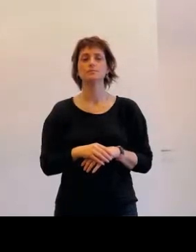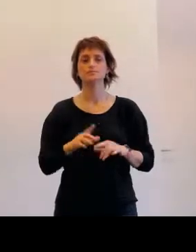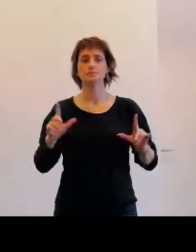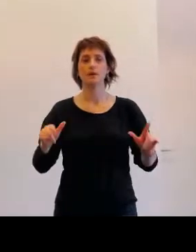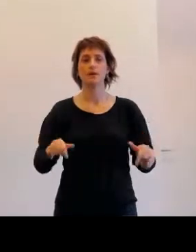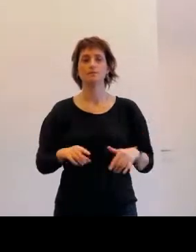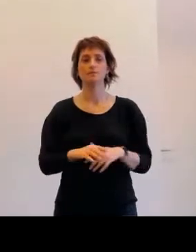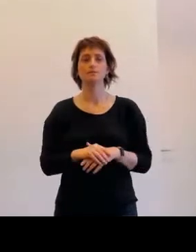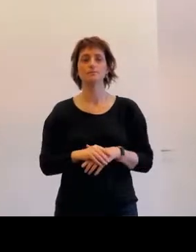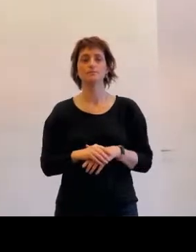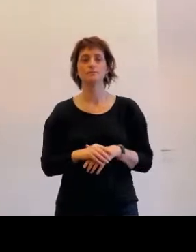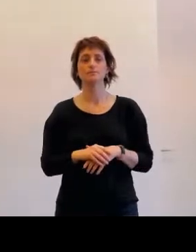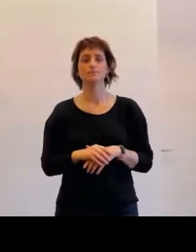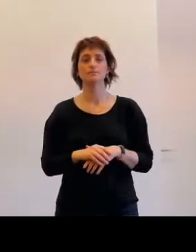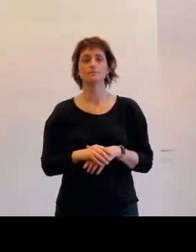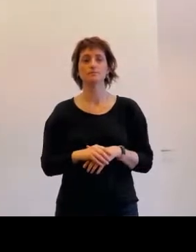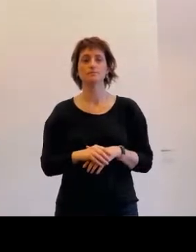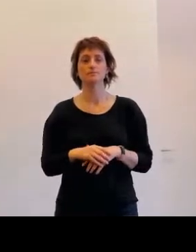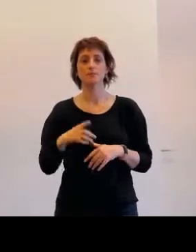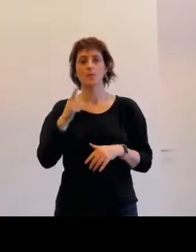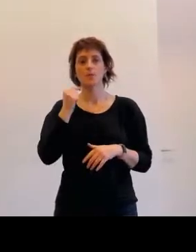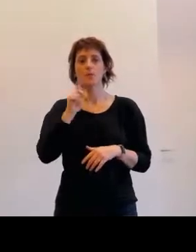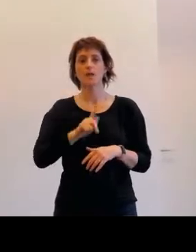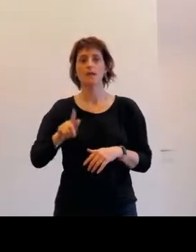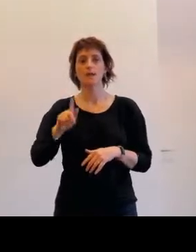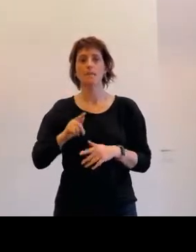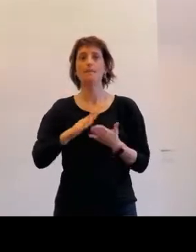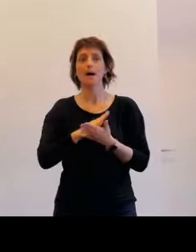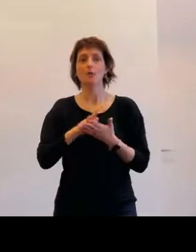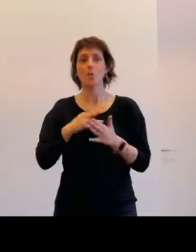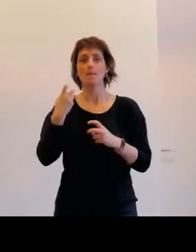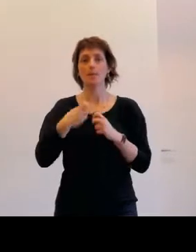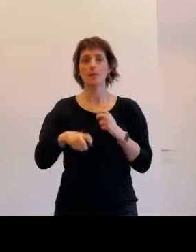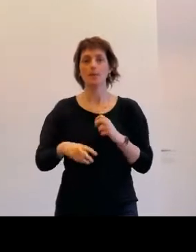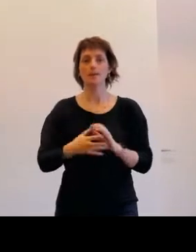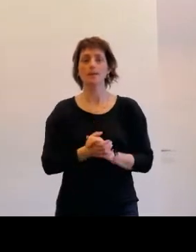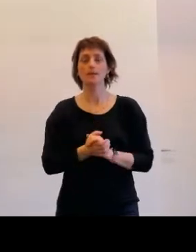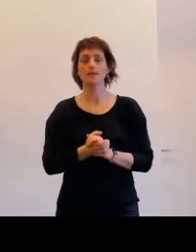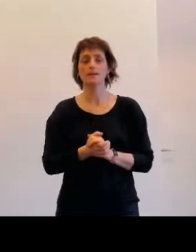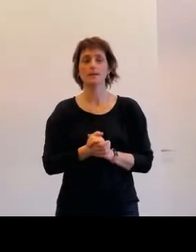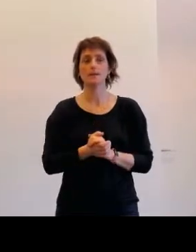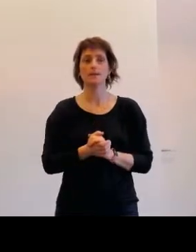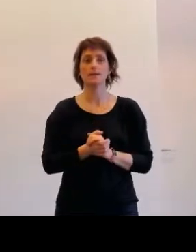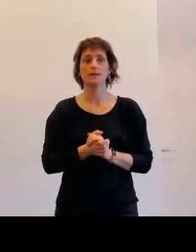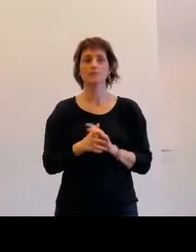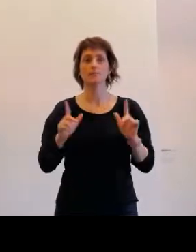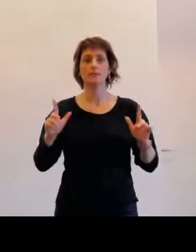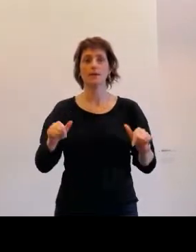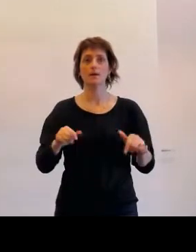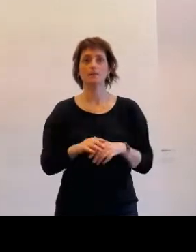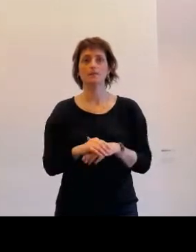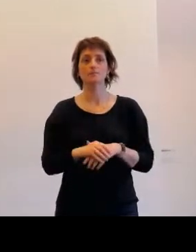Présente. Romain Guillonnet. Romain Pironnet, pardon, excusez-moi. Romain Pironnet est présent.